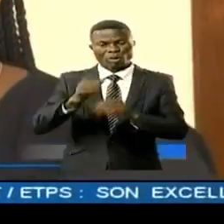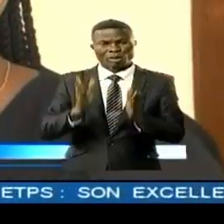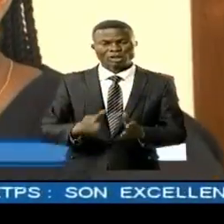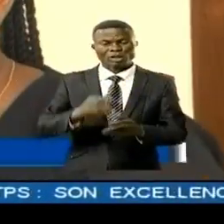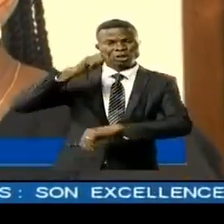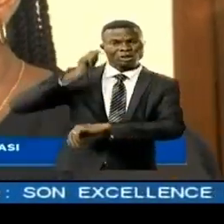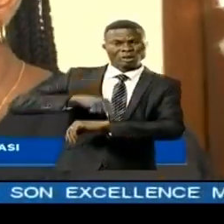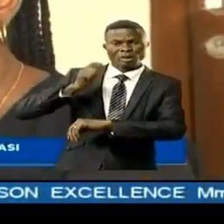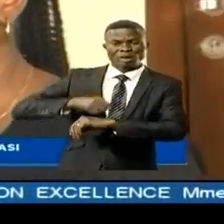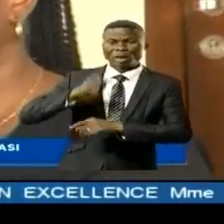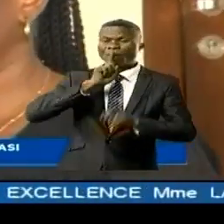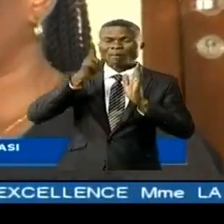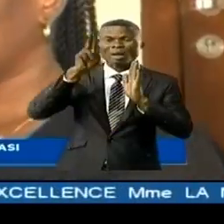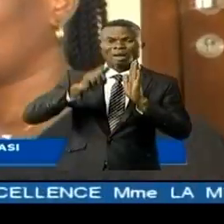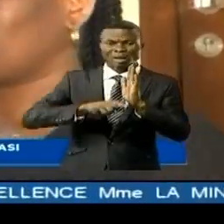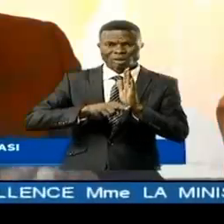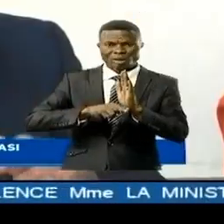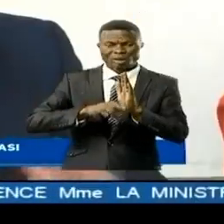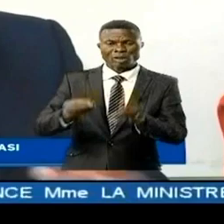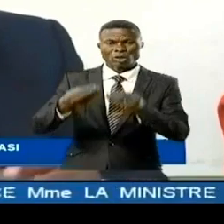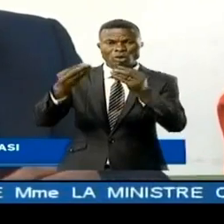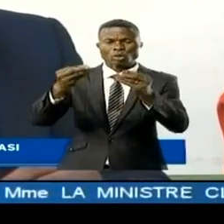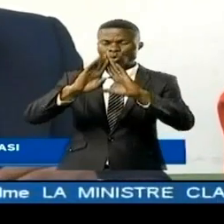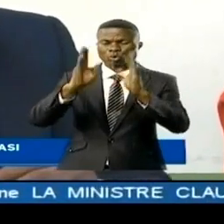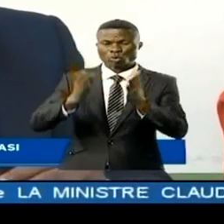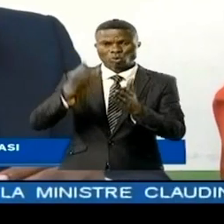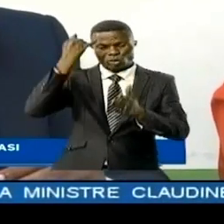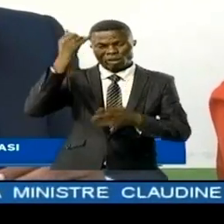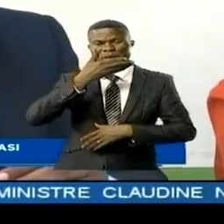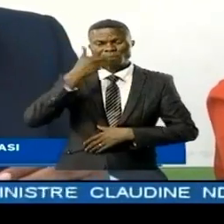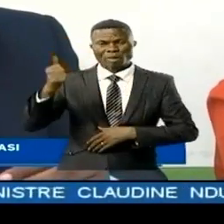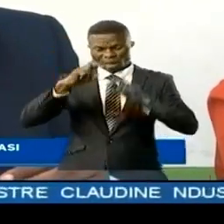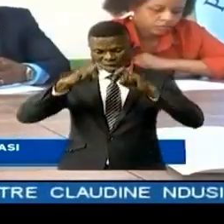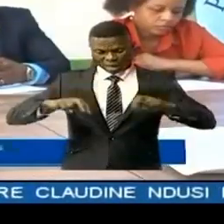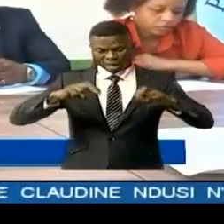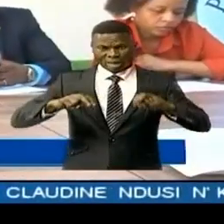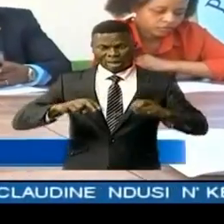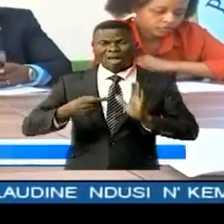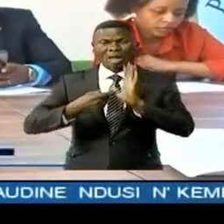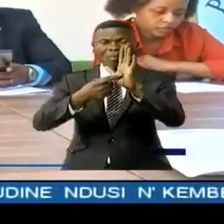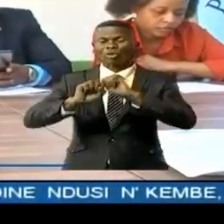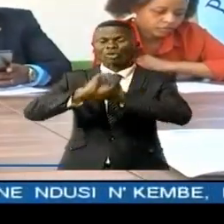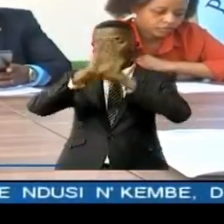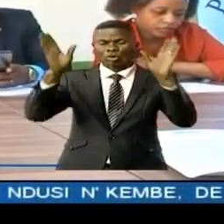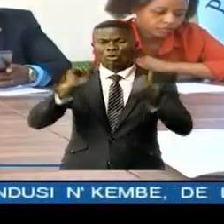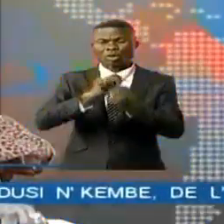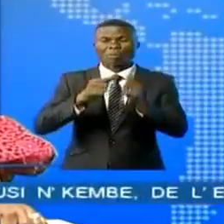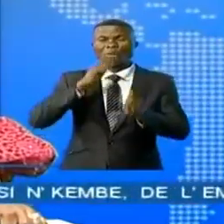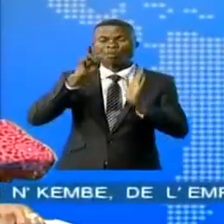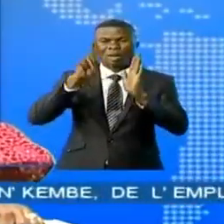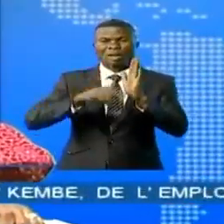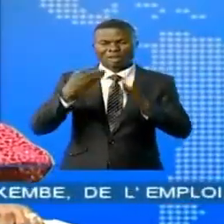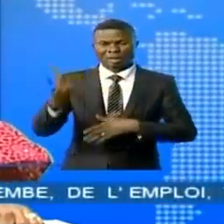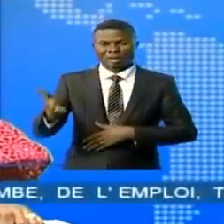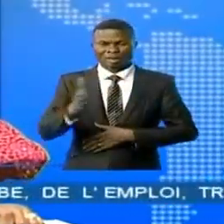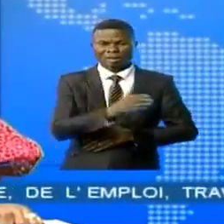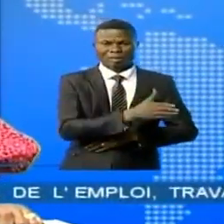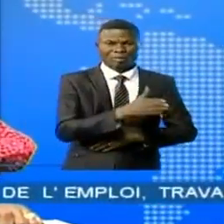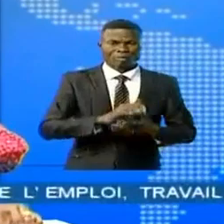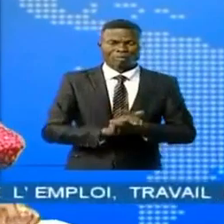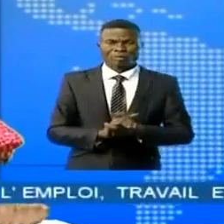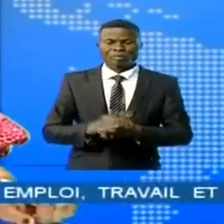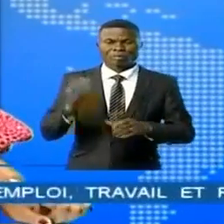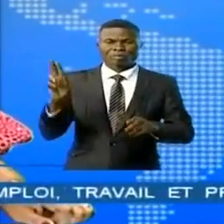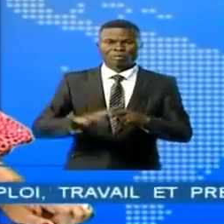juridique du parlement pour apporter tout complément d'analysé en vue d'éclairer la lanterne des parlementaires la maison